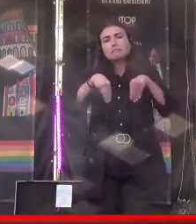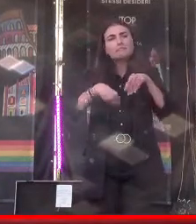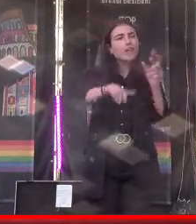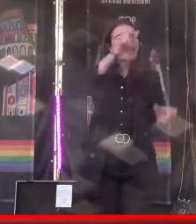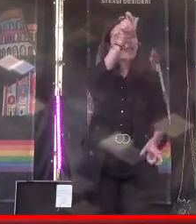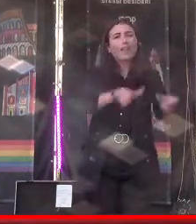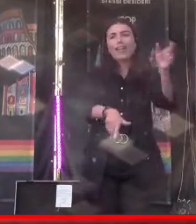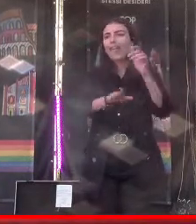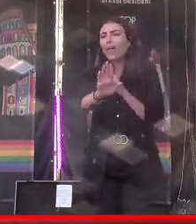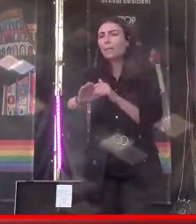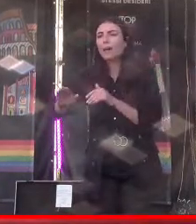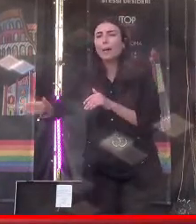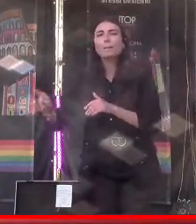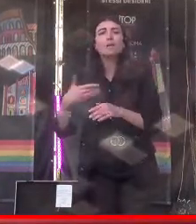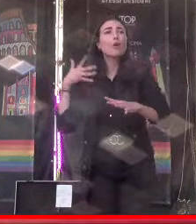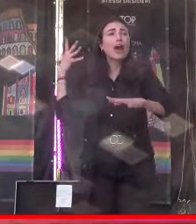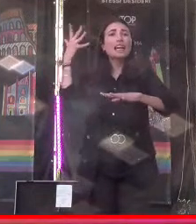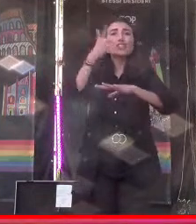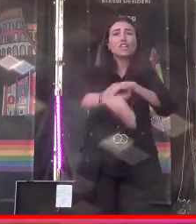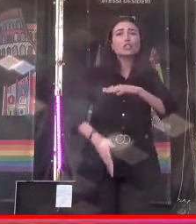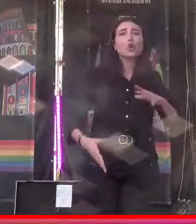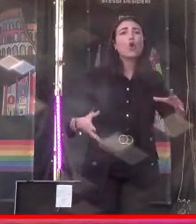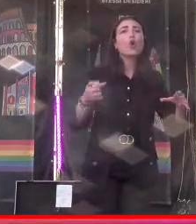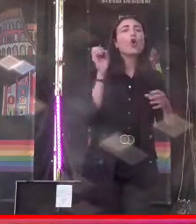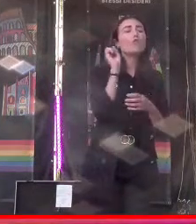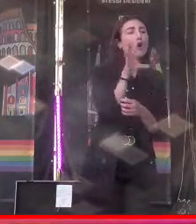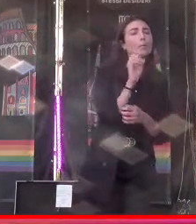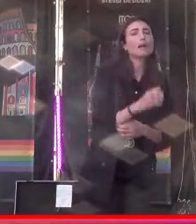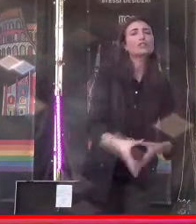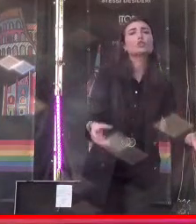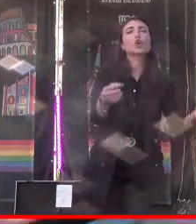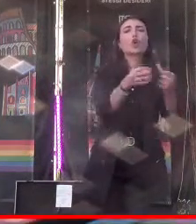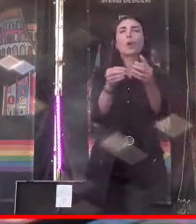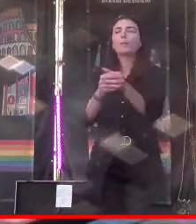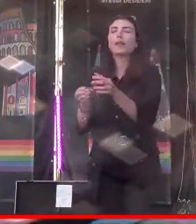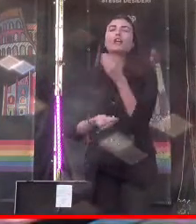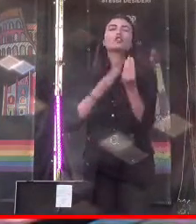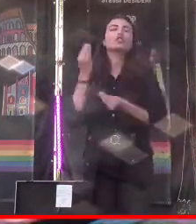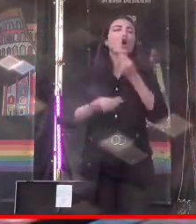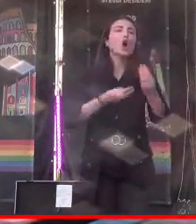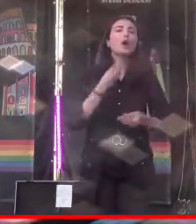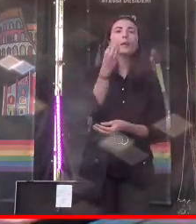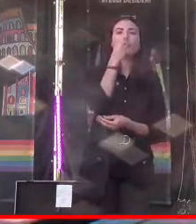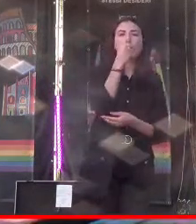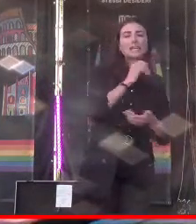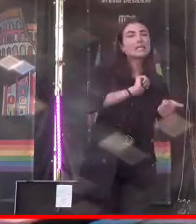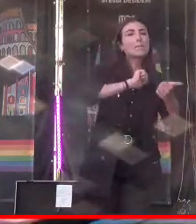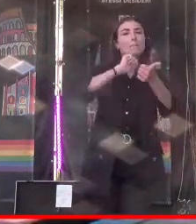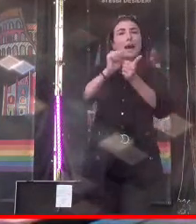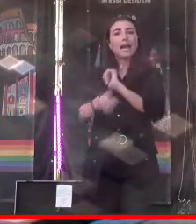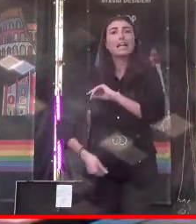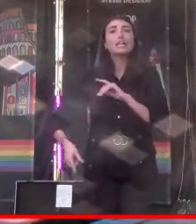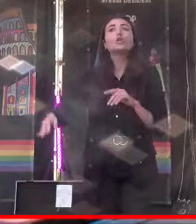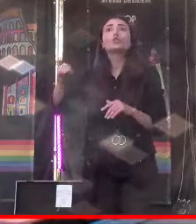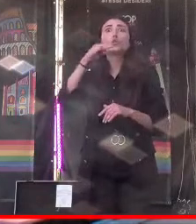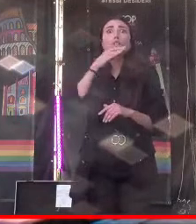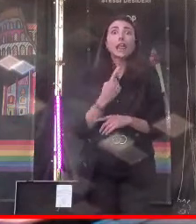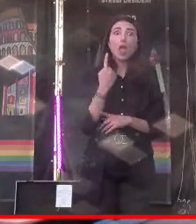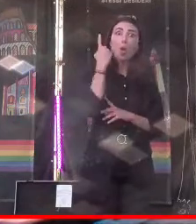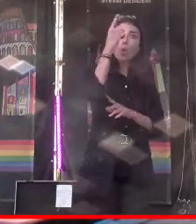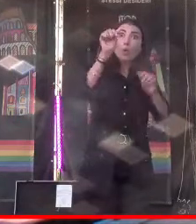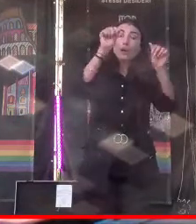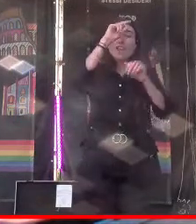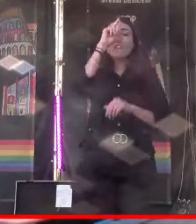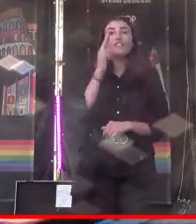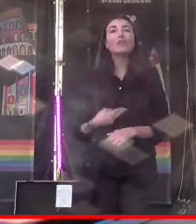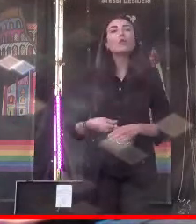didattica, di avere accesso alla collettività, alla socialità, ai giochi, alla mensa, alla palestra, e basta una figura professionale per 6 ore al giorno